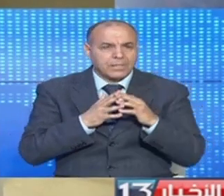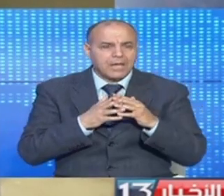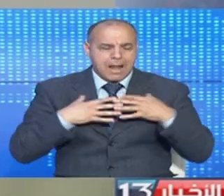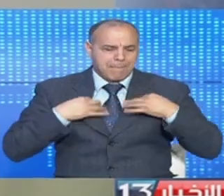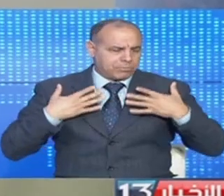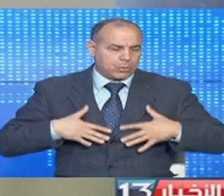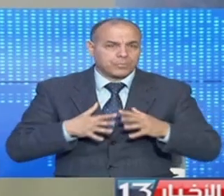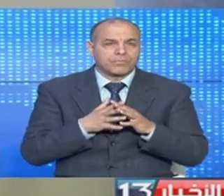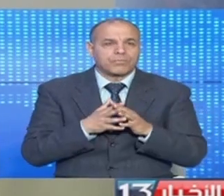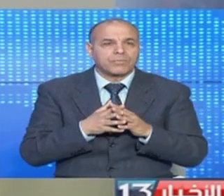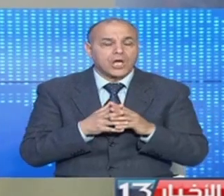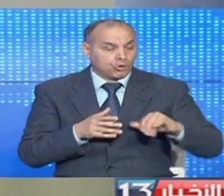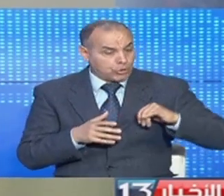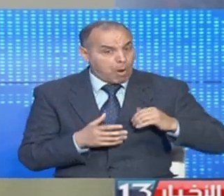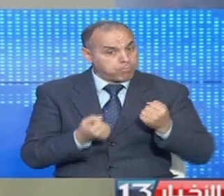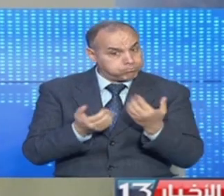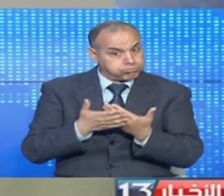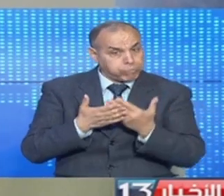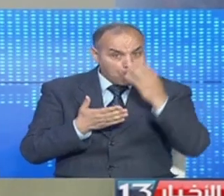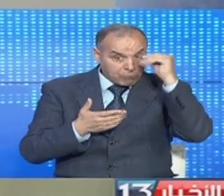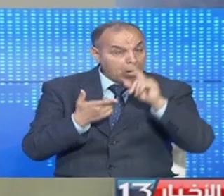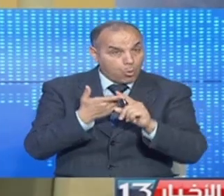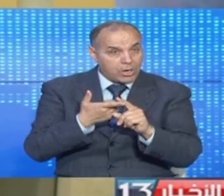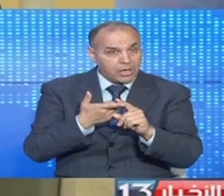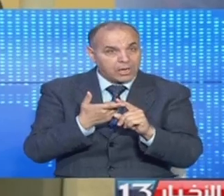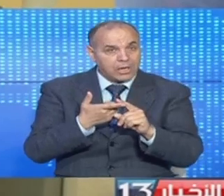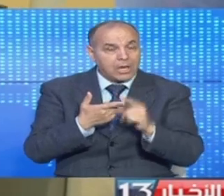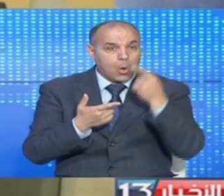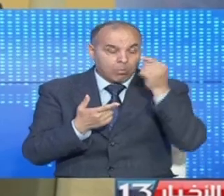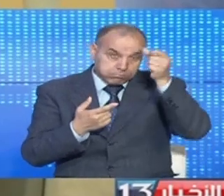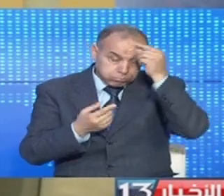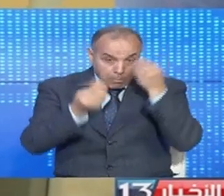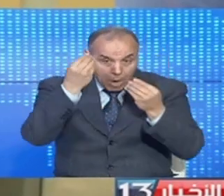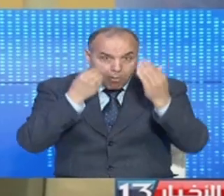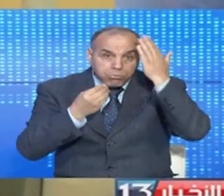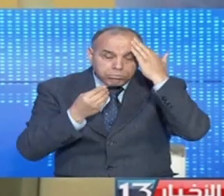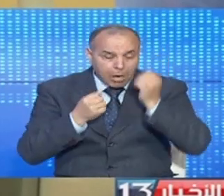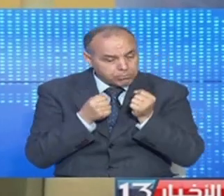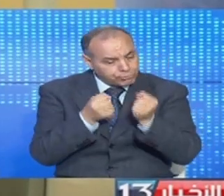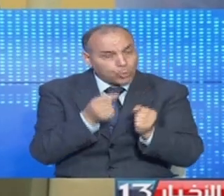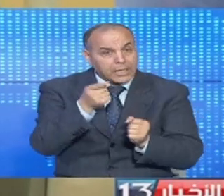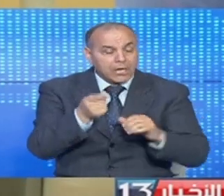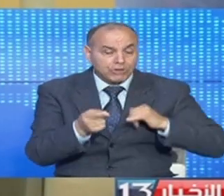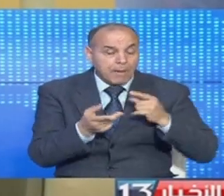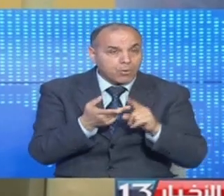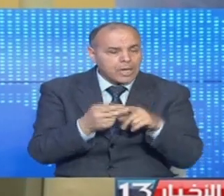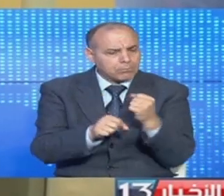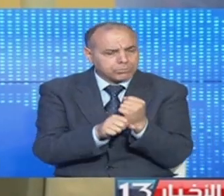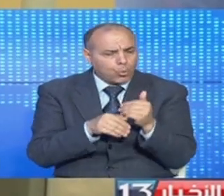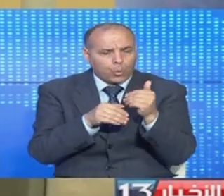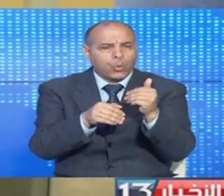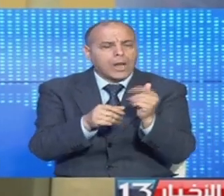الملابس نتاعو. طاقات شابة وكفاءات متميزة تسلحت بالعلم والمعرفة والإرادة وانطلقت في العمل من